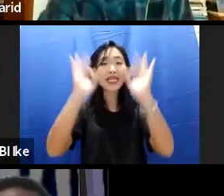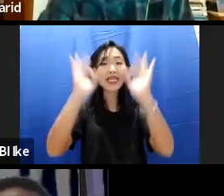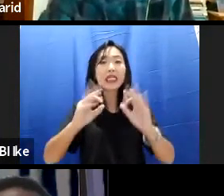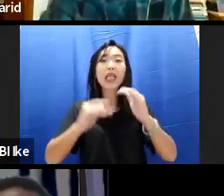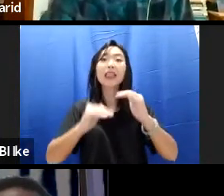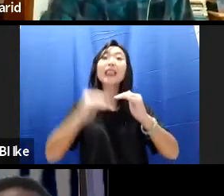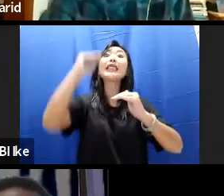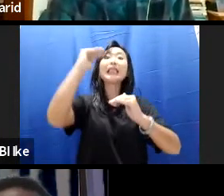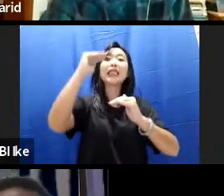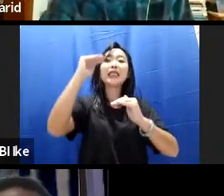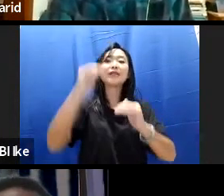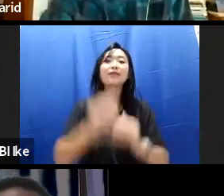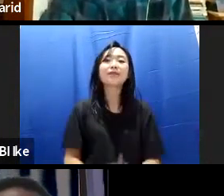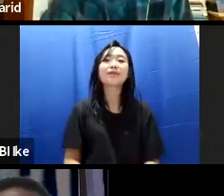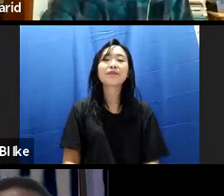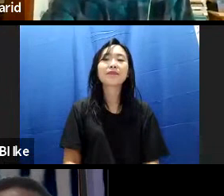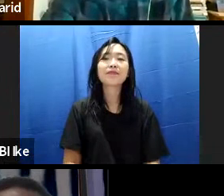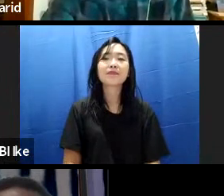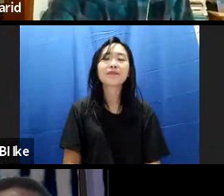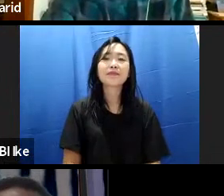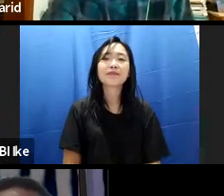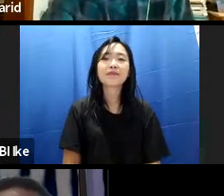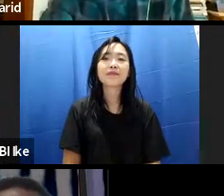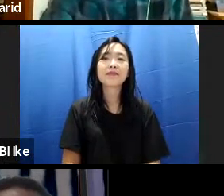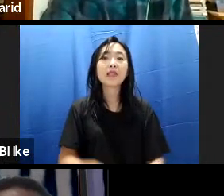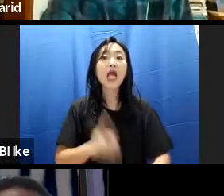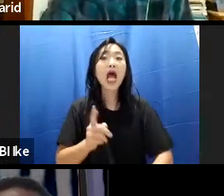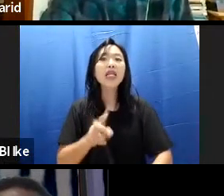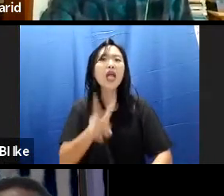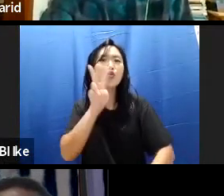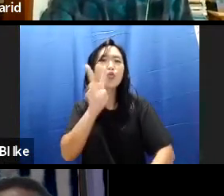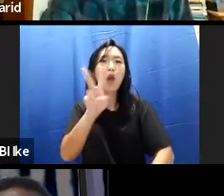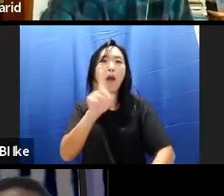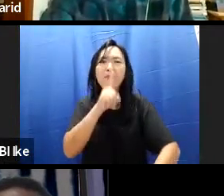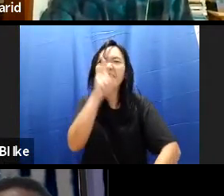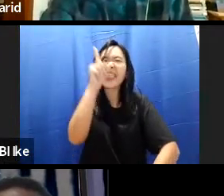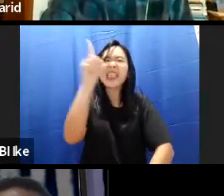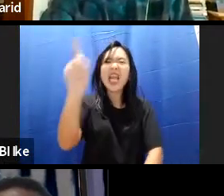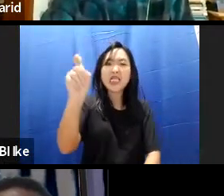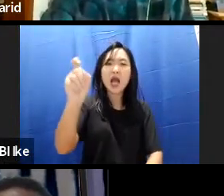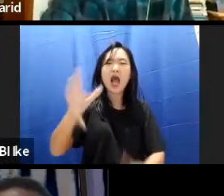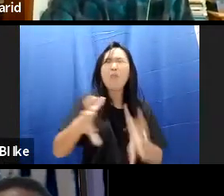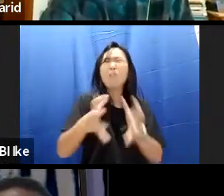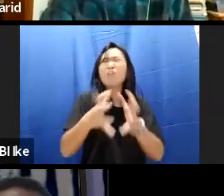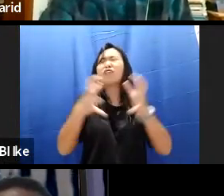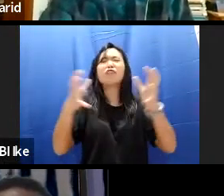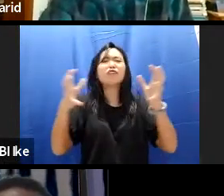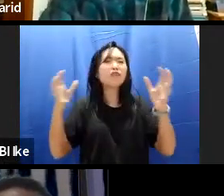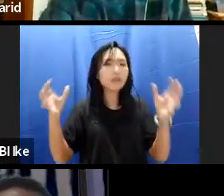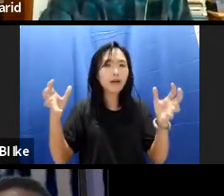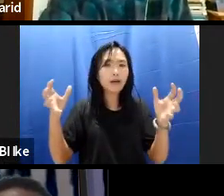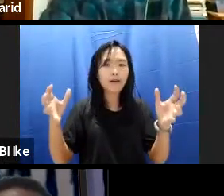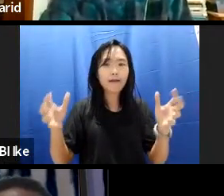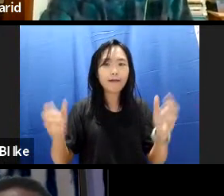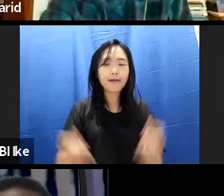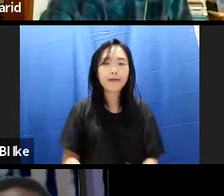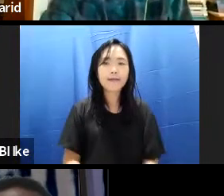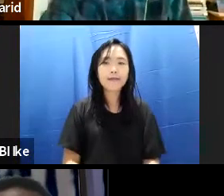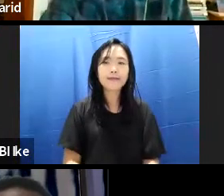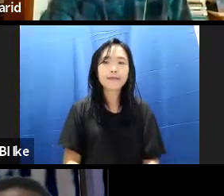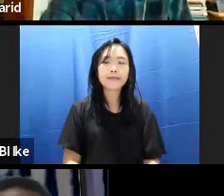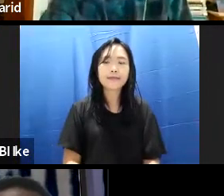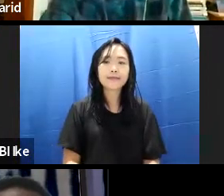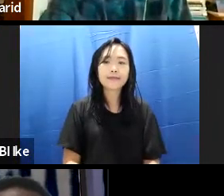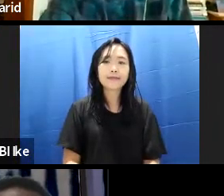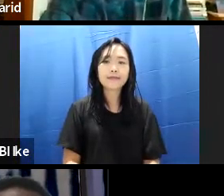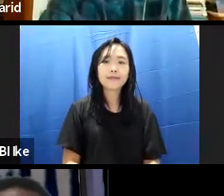tema talk show kita kali ini, ada dua pertanyaan besar yang akan coba kita jawab lewat diskusi kita dari pagi hari